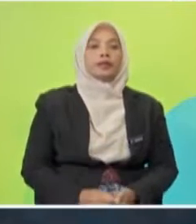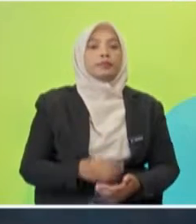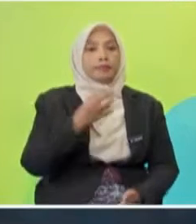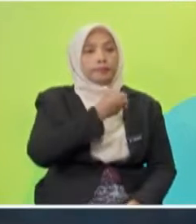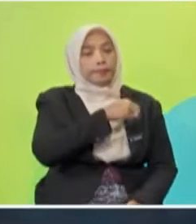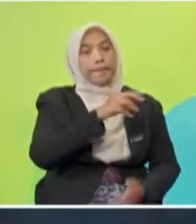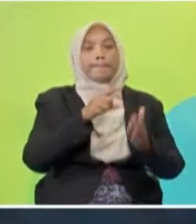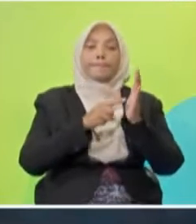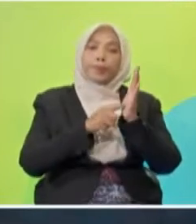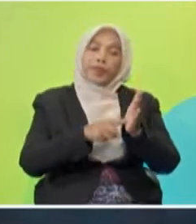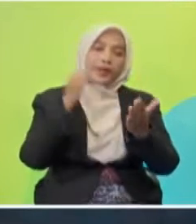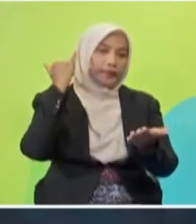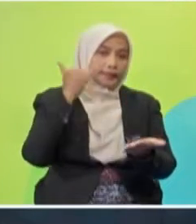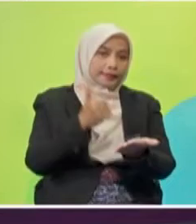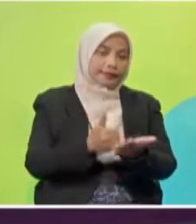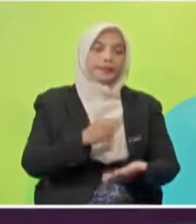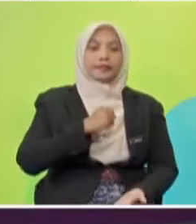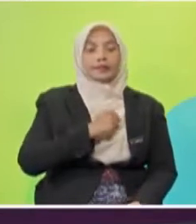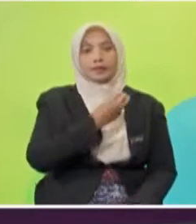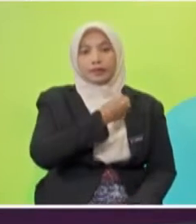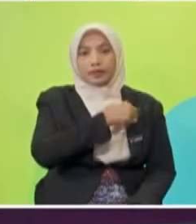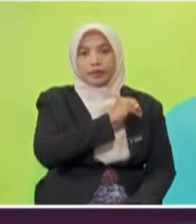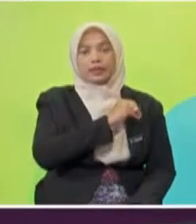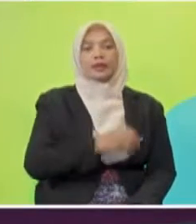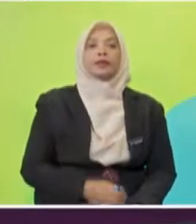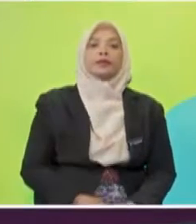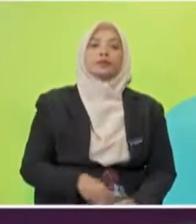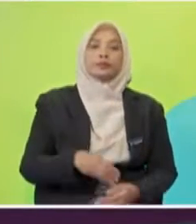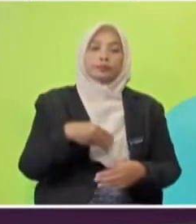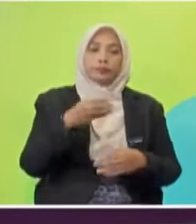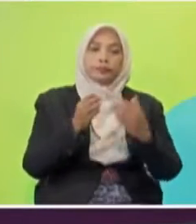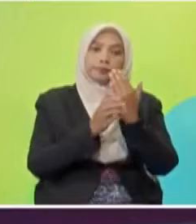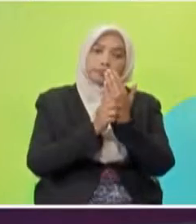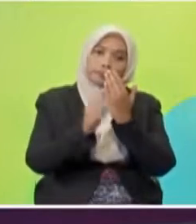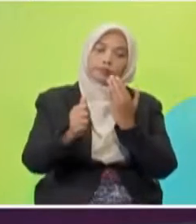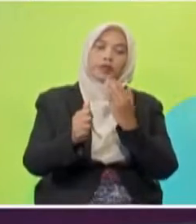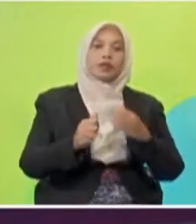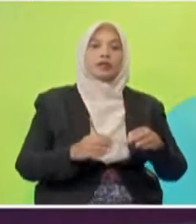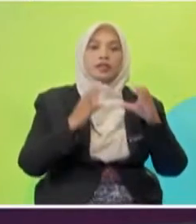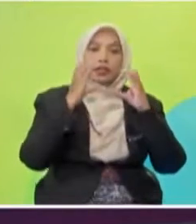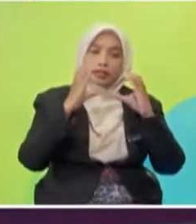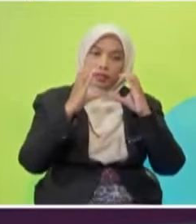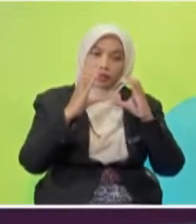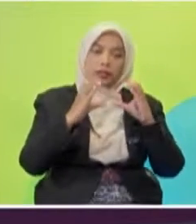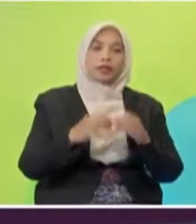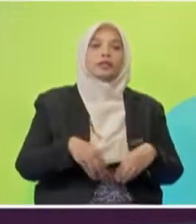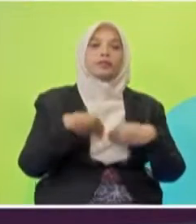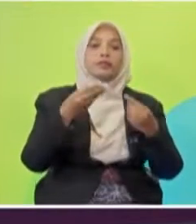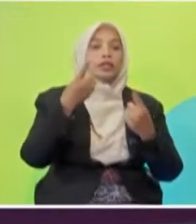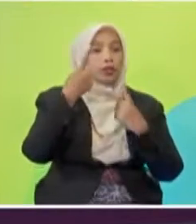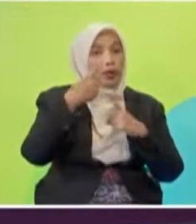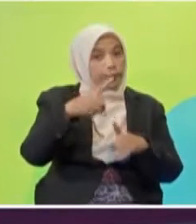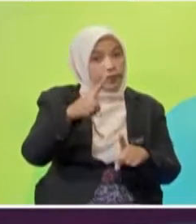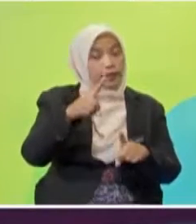menunjukkan keyakinan dalam diri mereka. Apabila dia tunjukkan bakat dia, cara dia bercakap, cara dia melontarkan jawapan dan sebagainya.